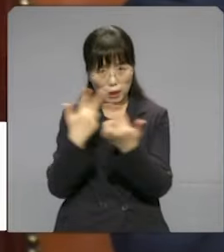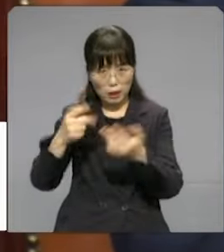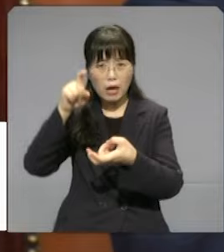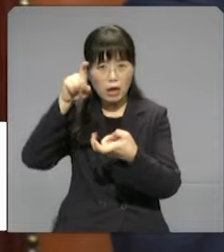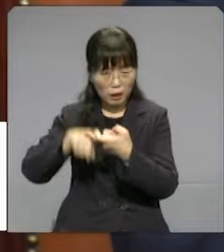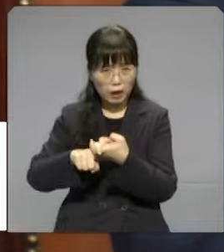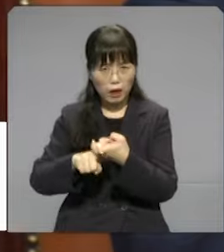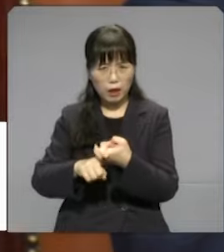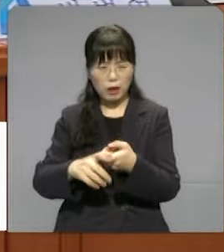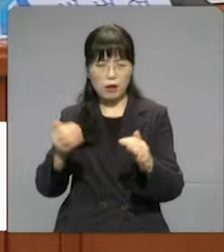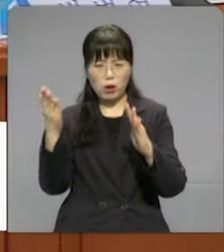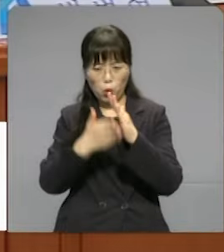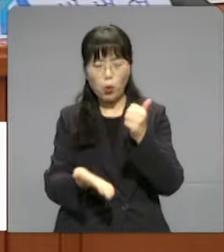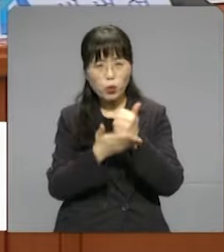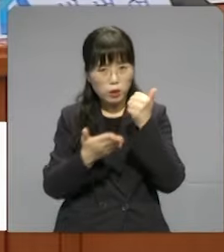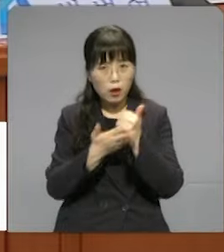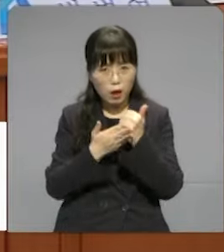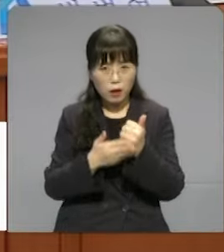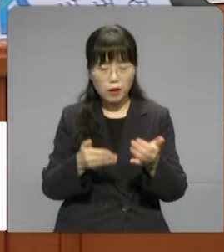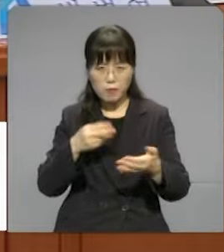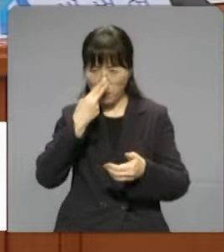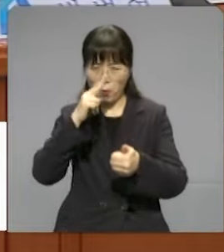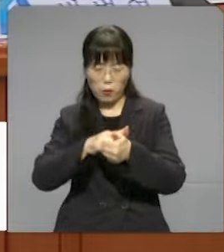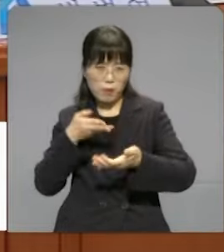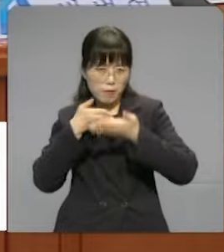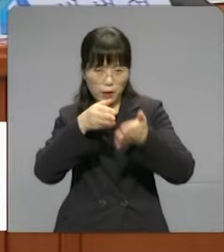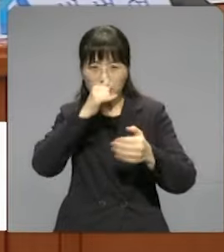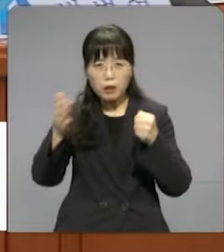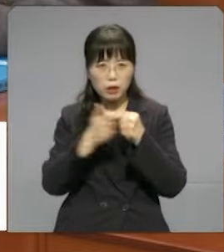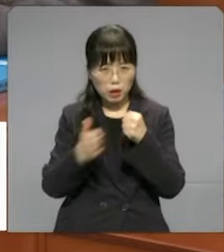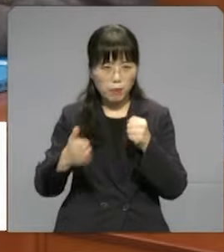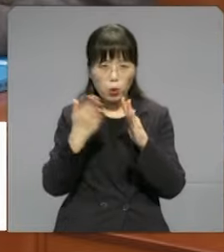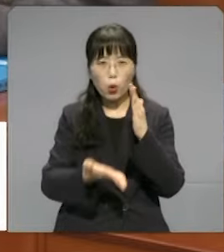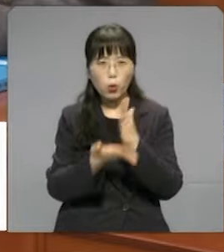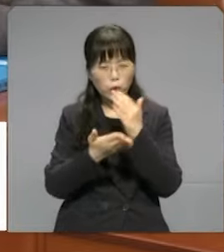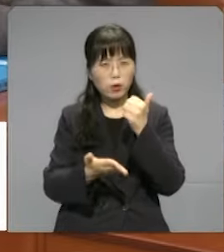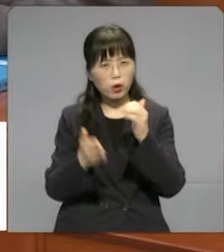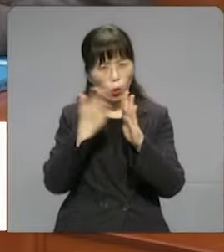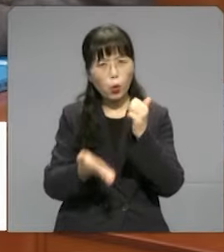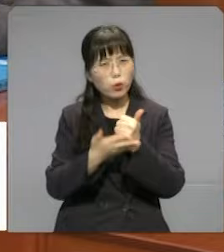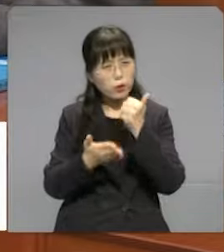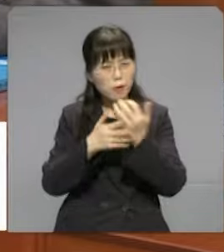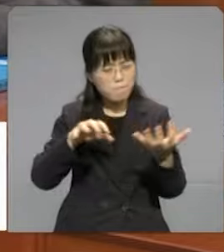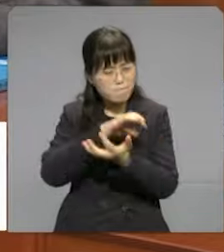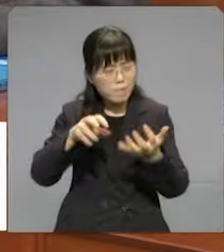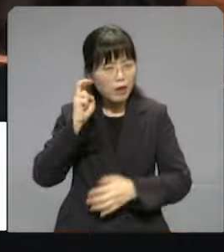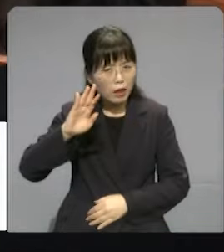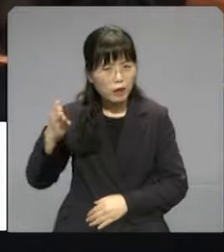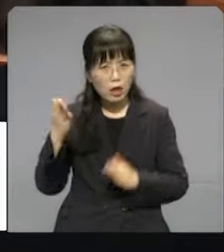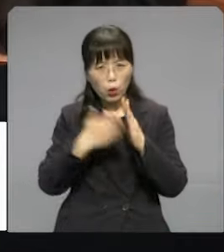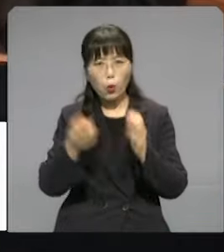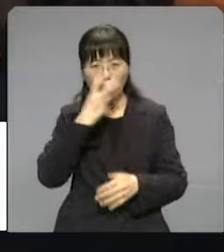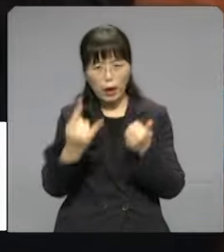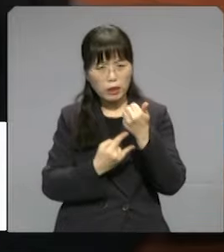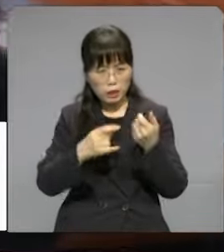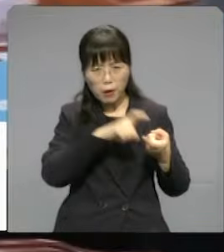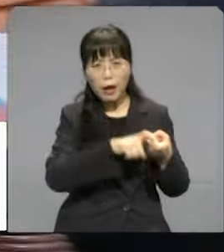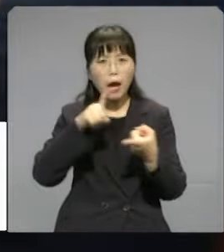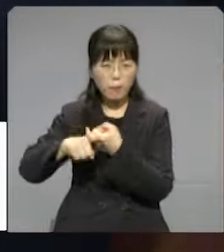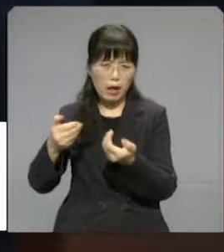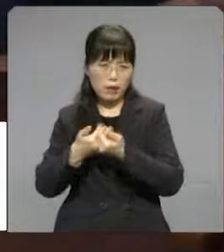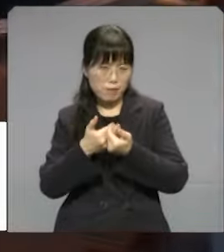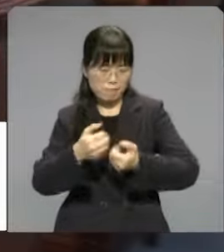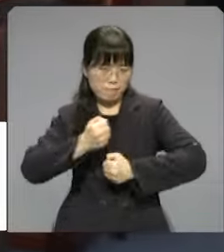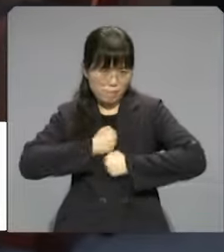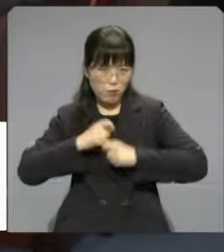후보들이 대거 현역 의원들에게 도전장을 내밀면서 공천 잡음이 커지는 상황. 공관위는 계파 갈등을 조장하는 행위에